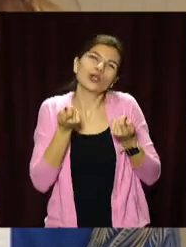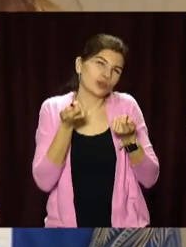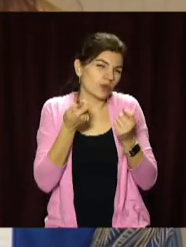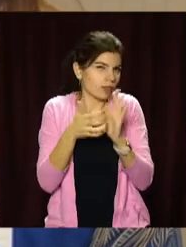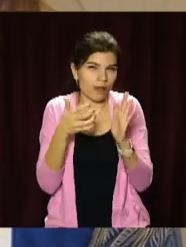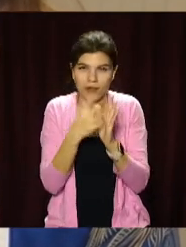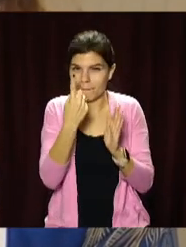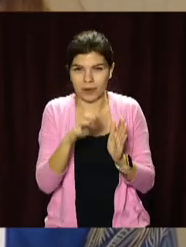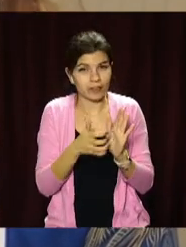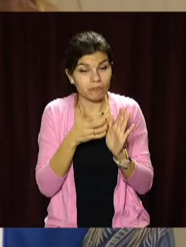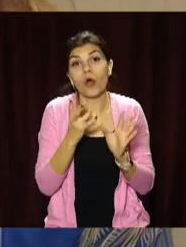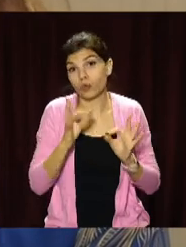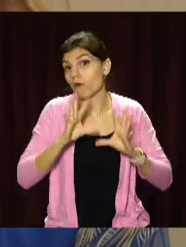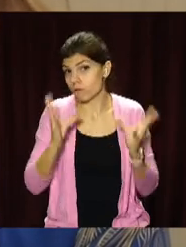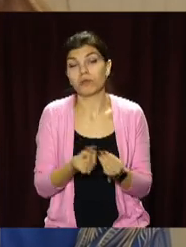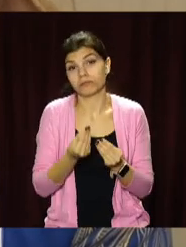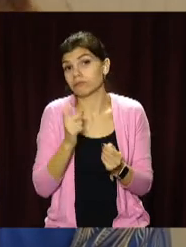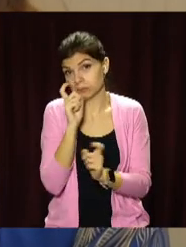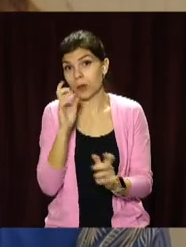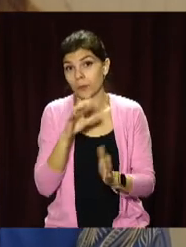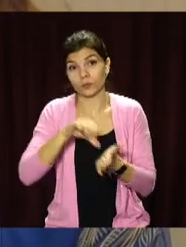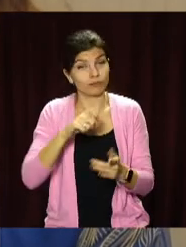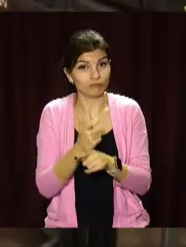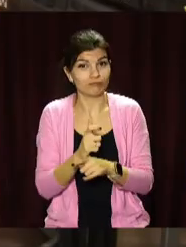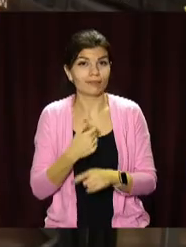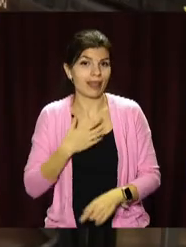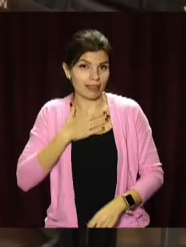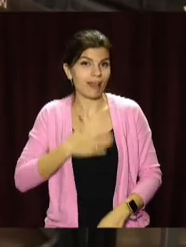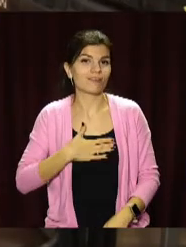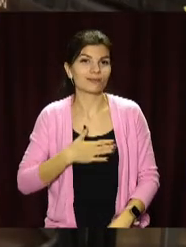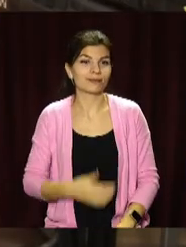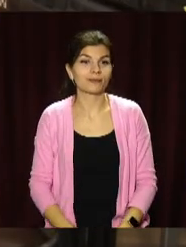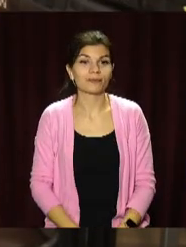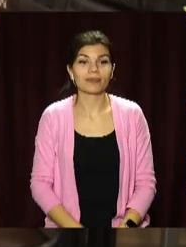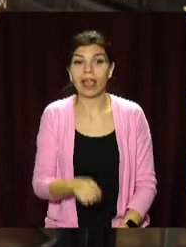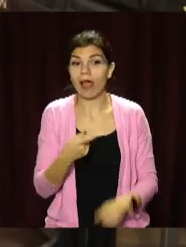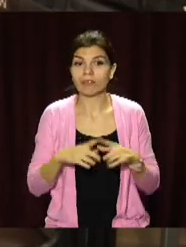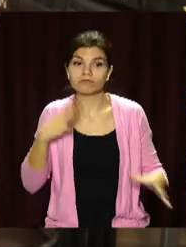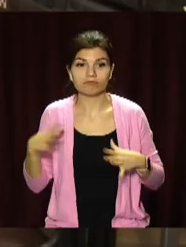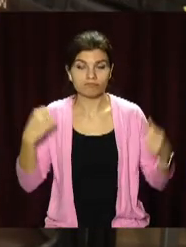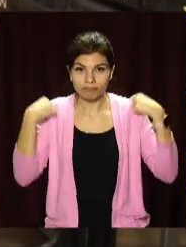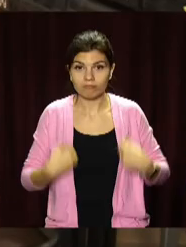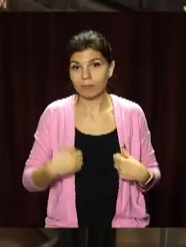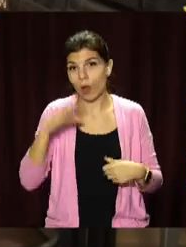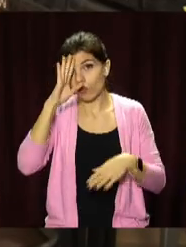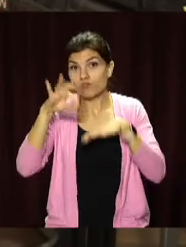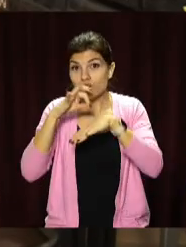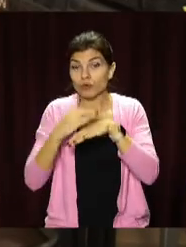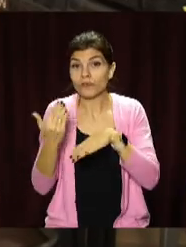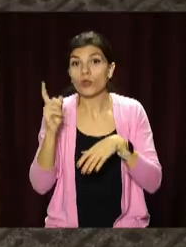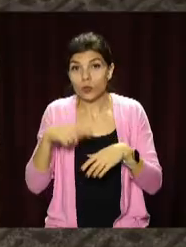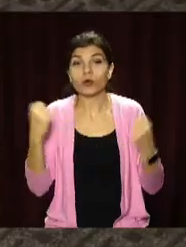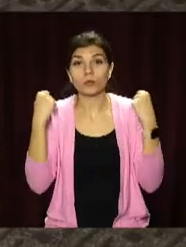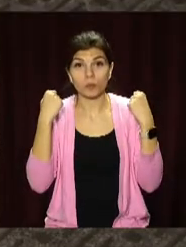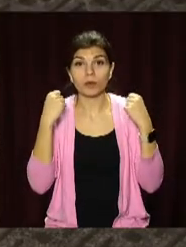вистачило до першого, але в цілому виступила добре, я доволі собою. А це одягає тренувальний костюм чоловік Поліни, також майстер